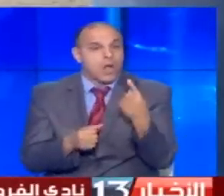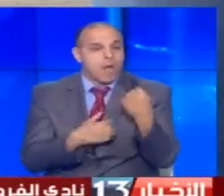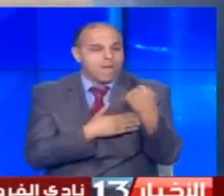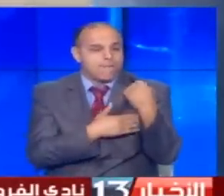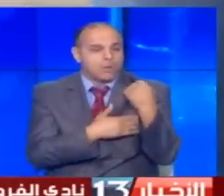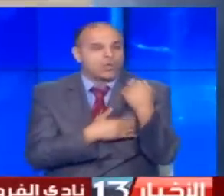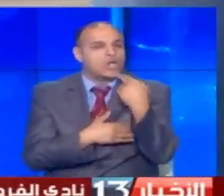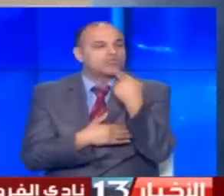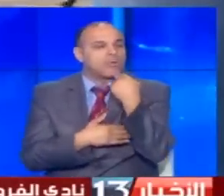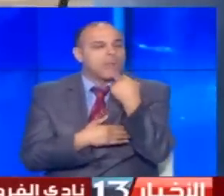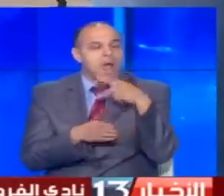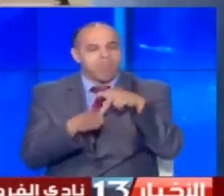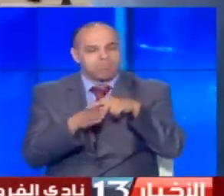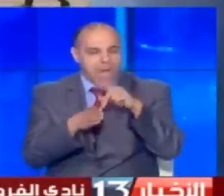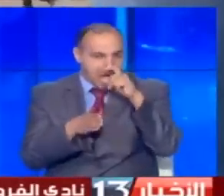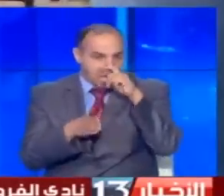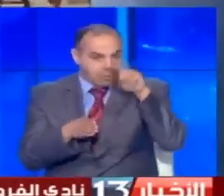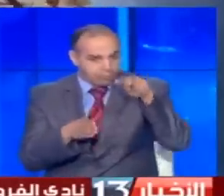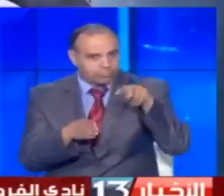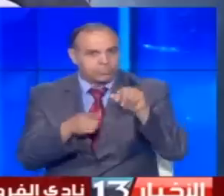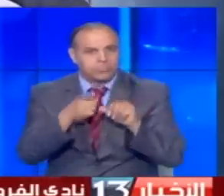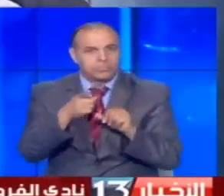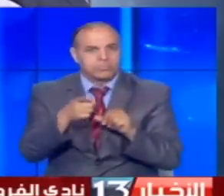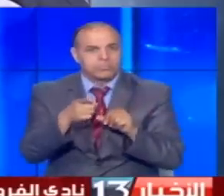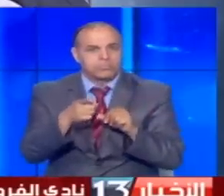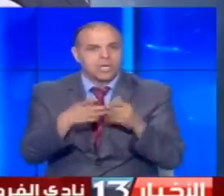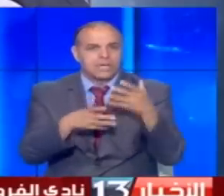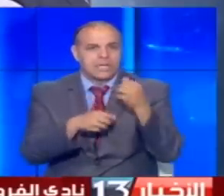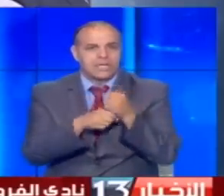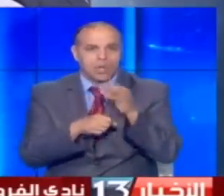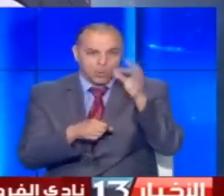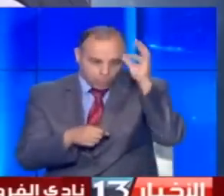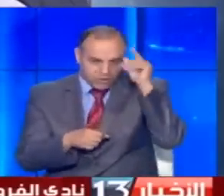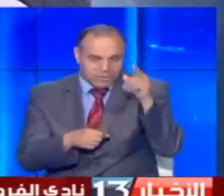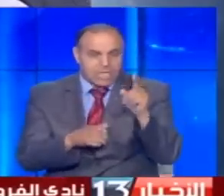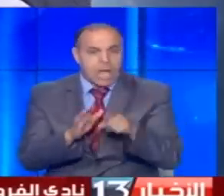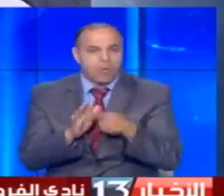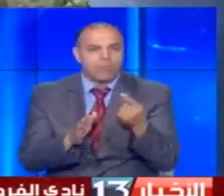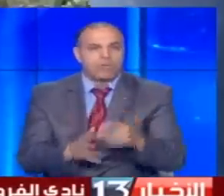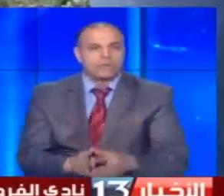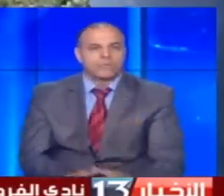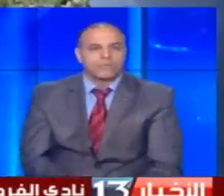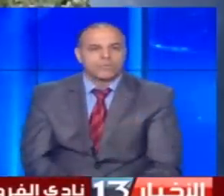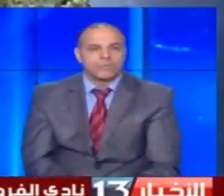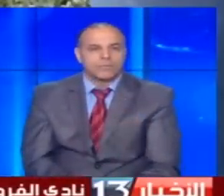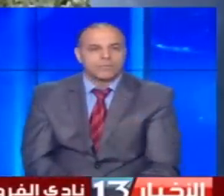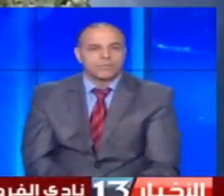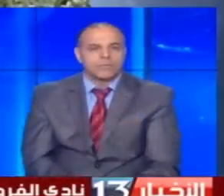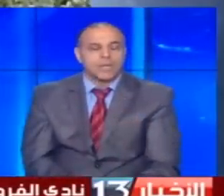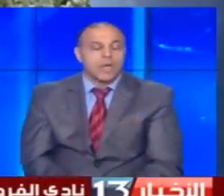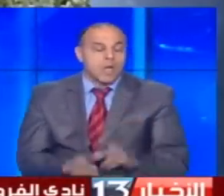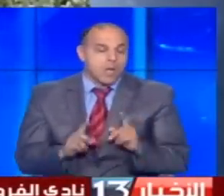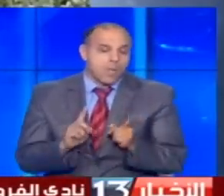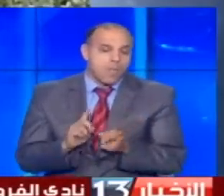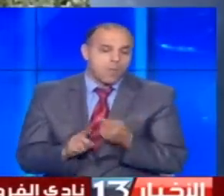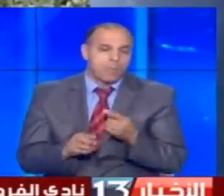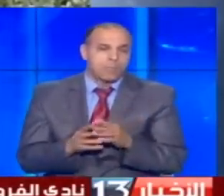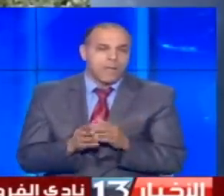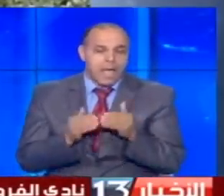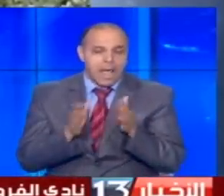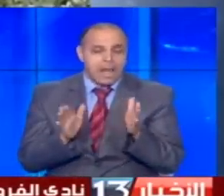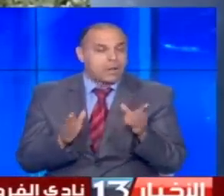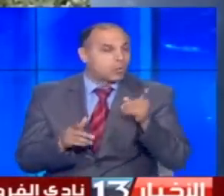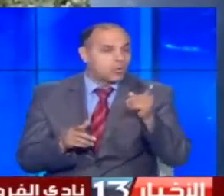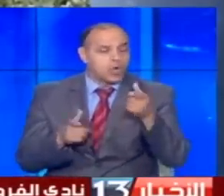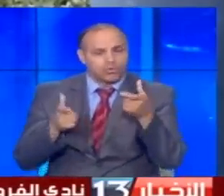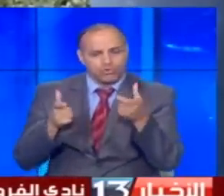جمال الخيل العربيه الاصيله التي تحتضنها تونس لاول مره الاهميه انها اه تفتح مجال